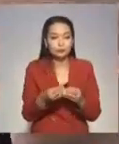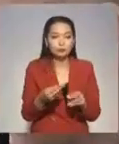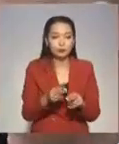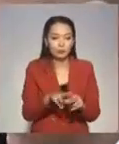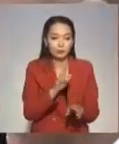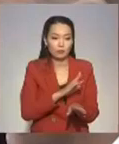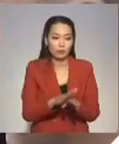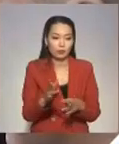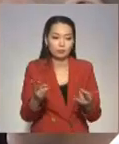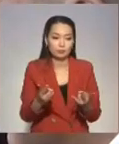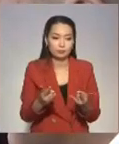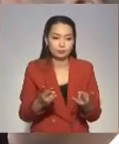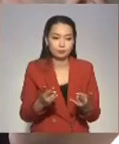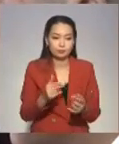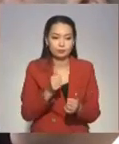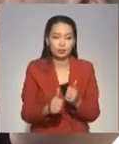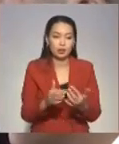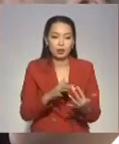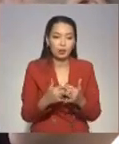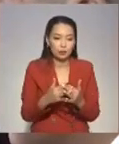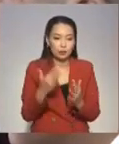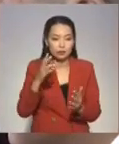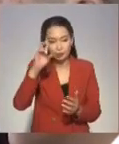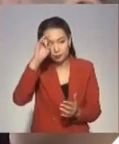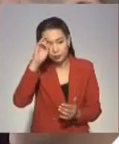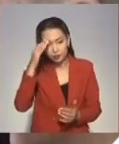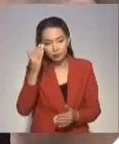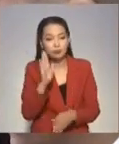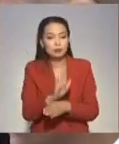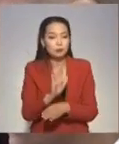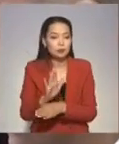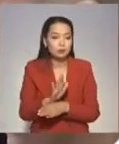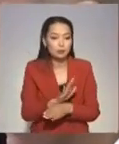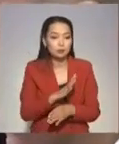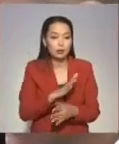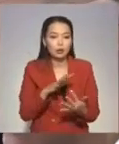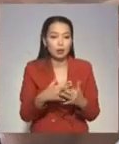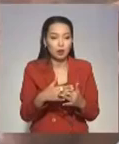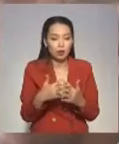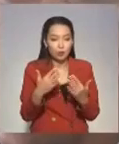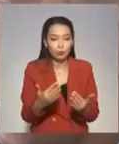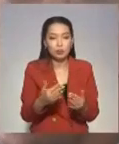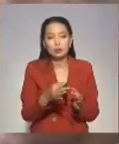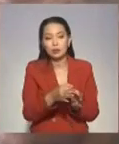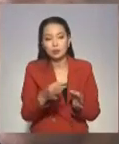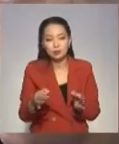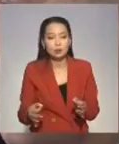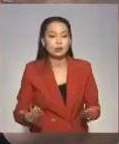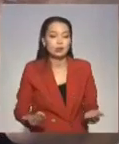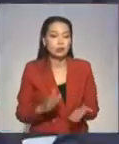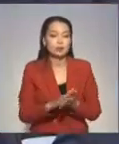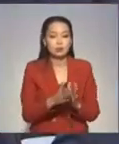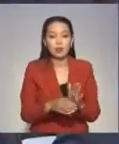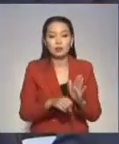керек. Әр ауыл сезіну керек, мемлекет басшысы солай тапсырма берді. Әр елді мекеннің тұрғындарының жағдайы жақсару